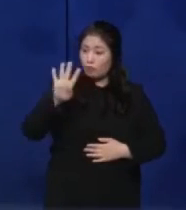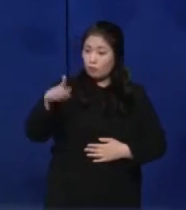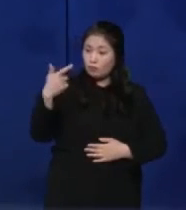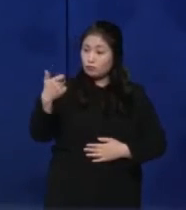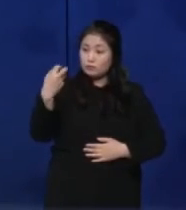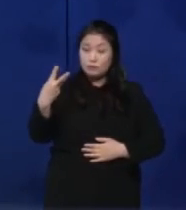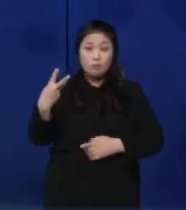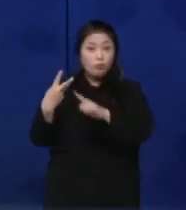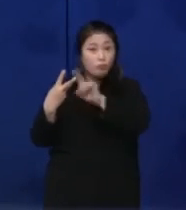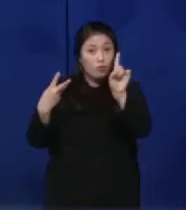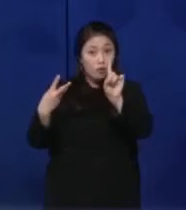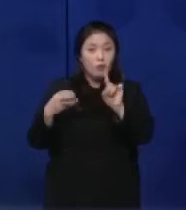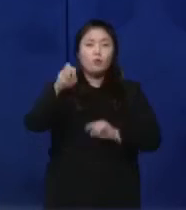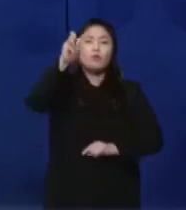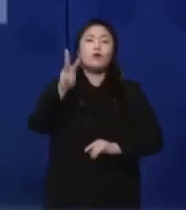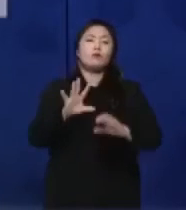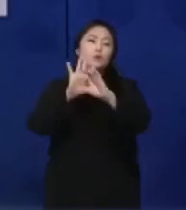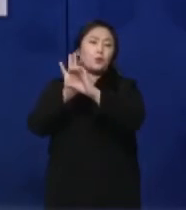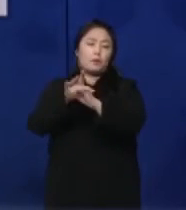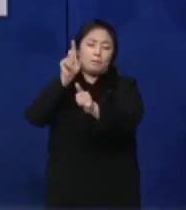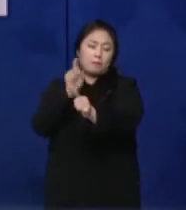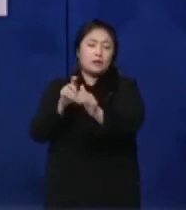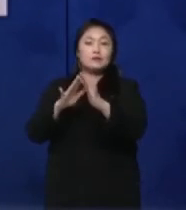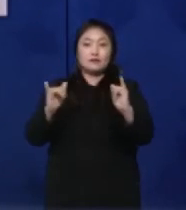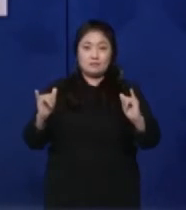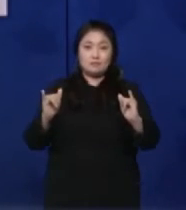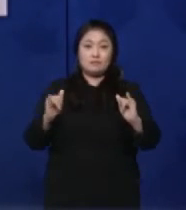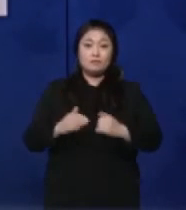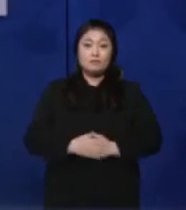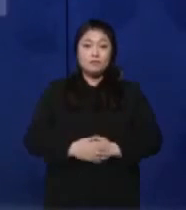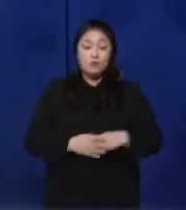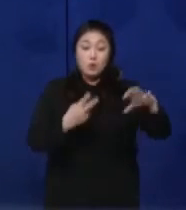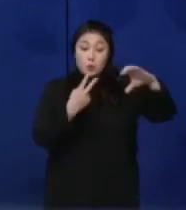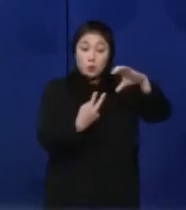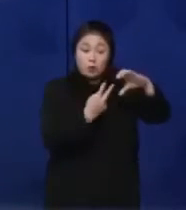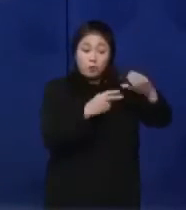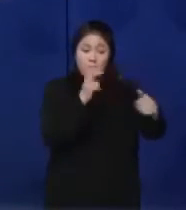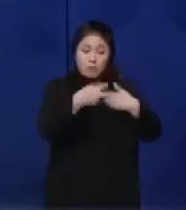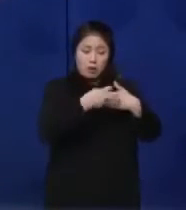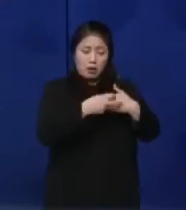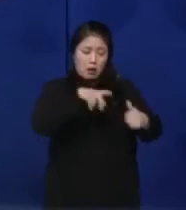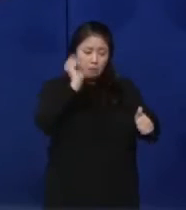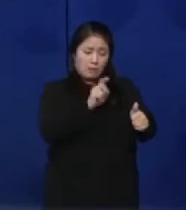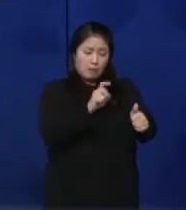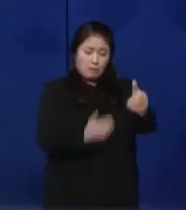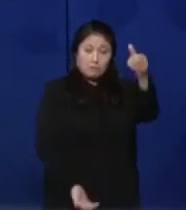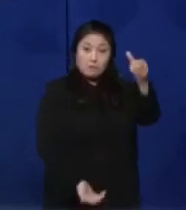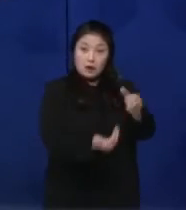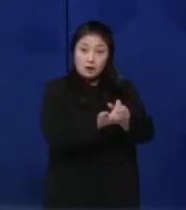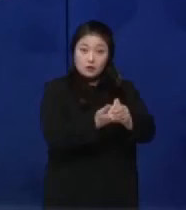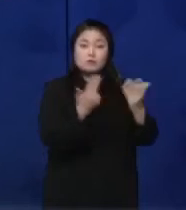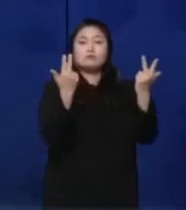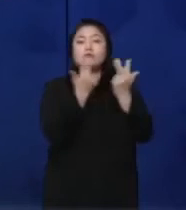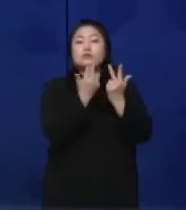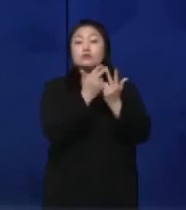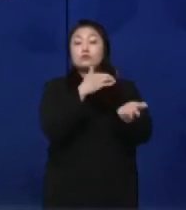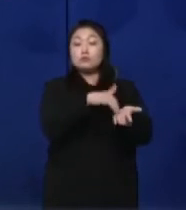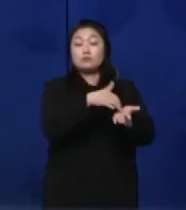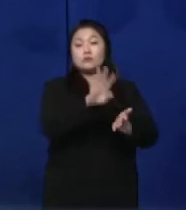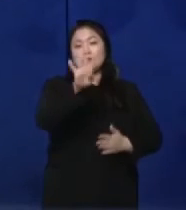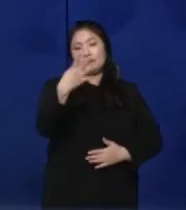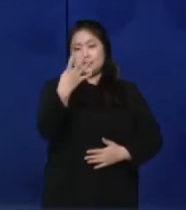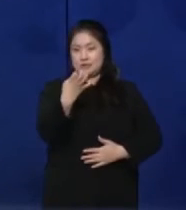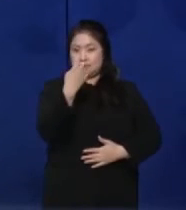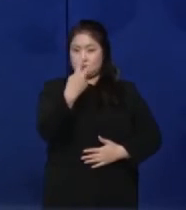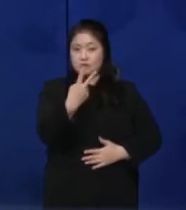1463 광주의 코로나 확인자 숫자입니다 요양병원에서 확진 자가 무더기로 발생한 국부가 400